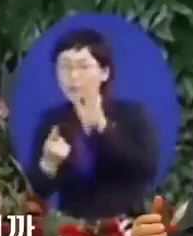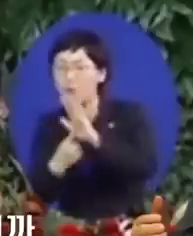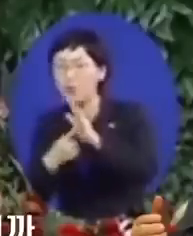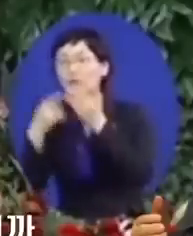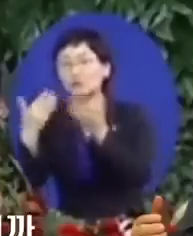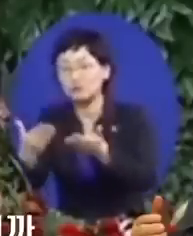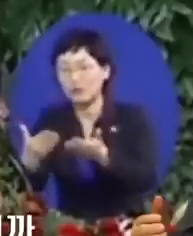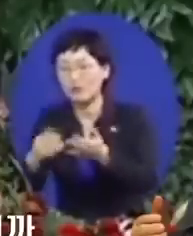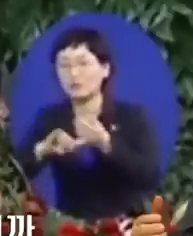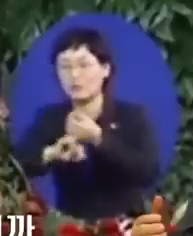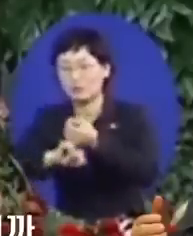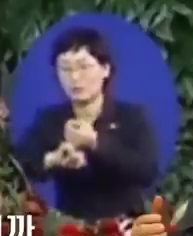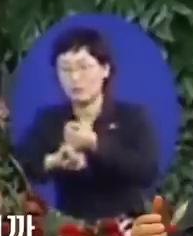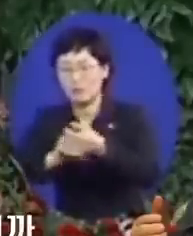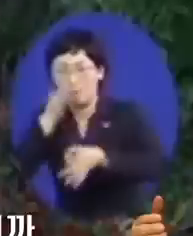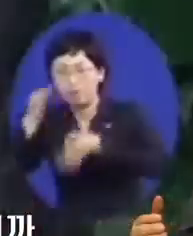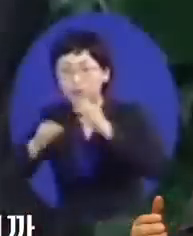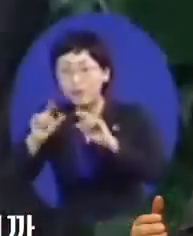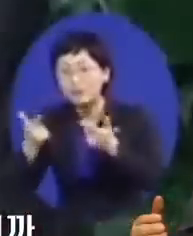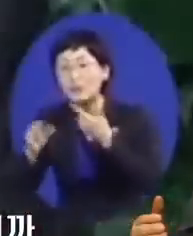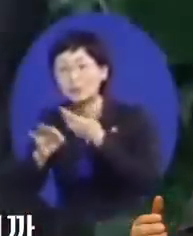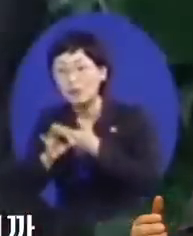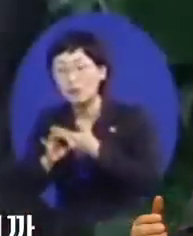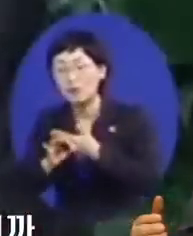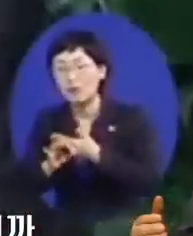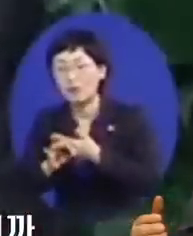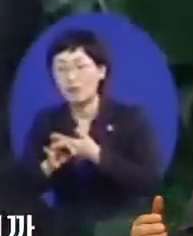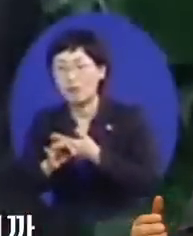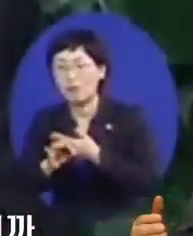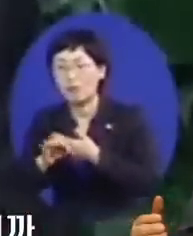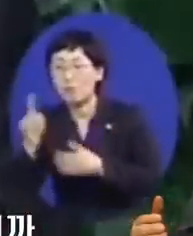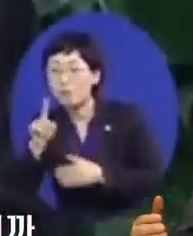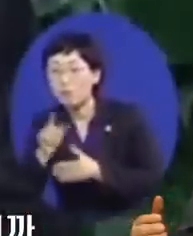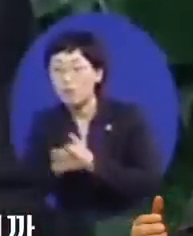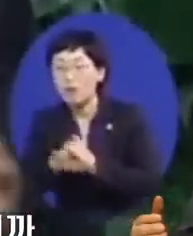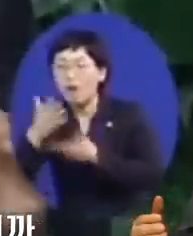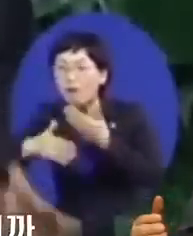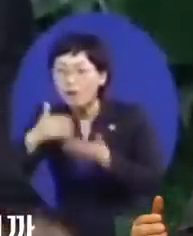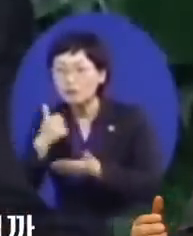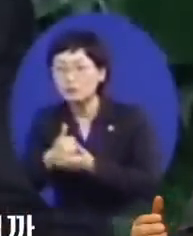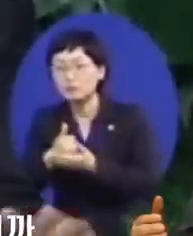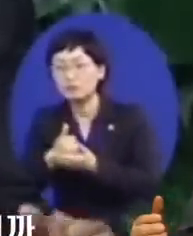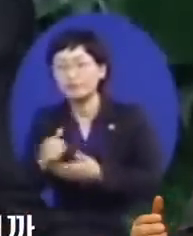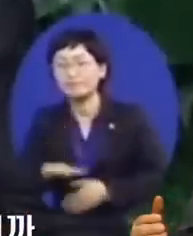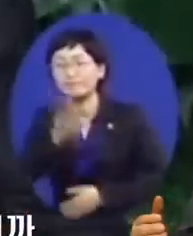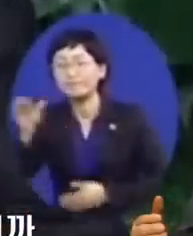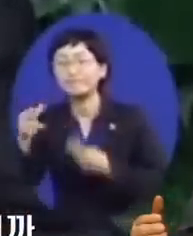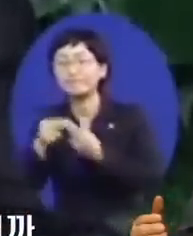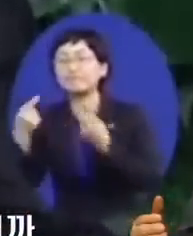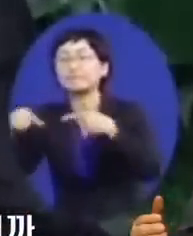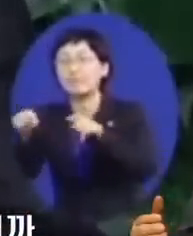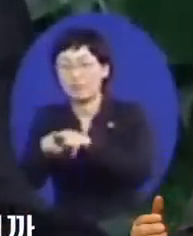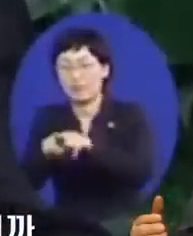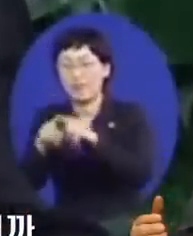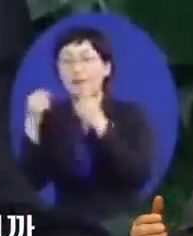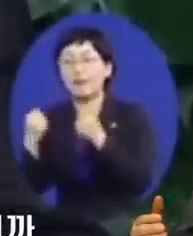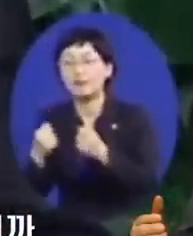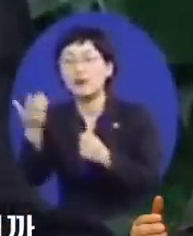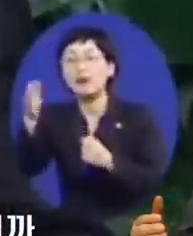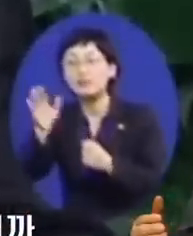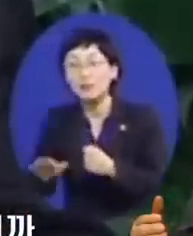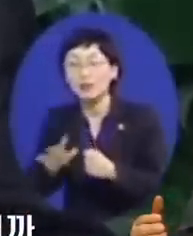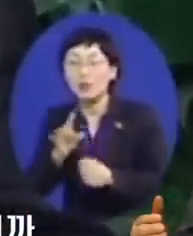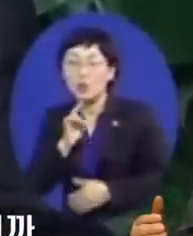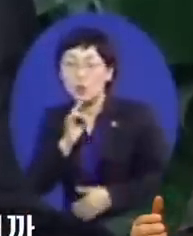것입니다. 부르짖지 아니하면 역사를 안 하셔요. 하나님은 우리와 다 같이 계시지만 오직